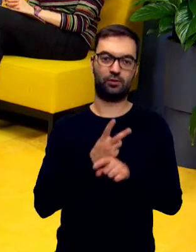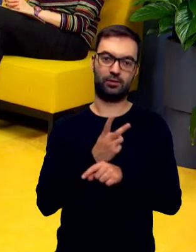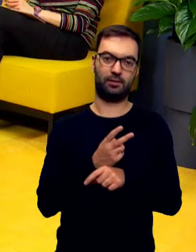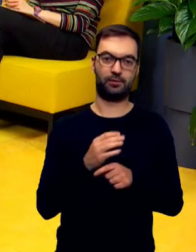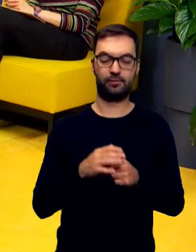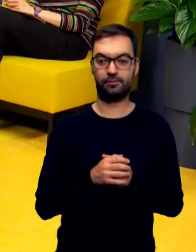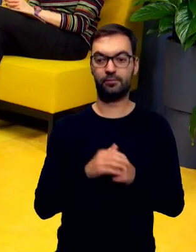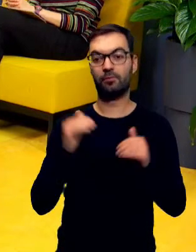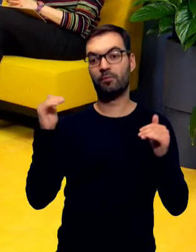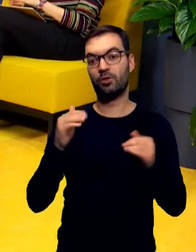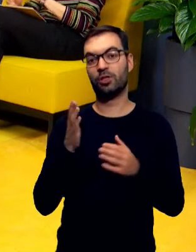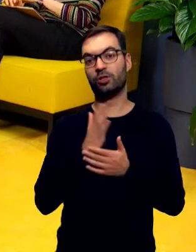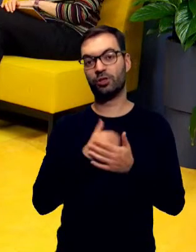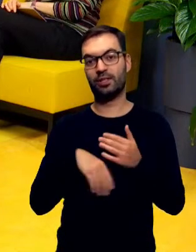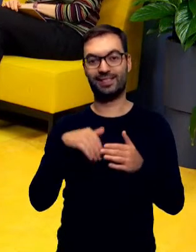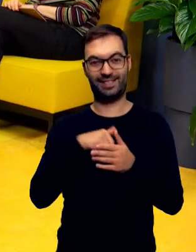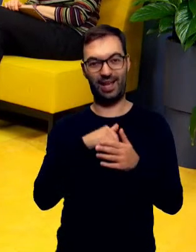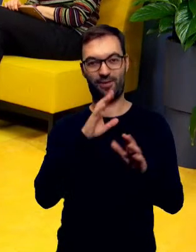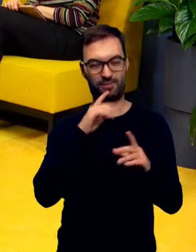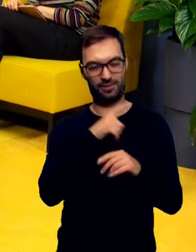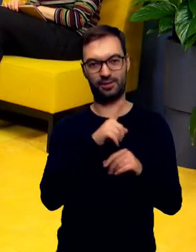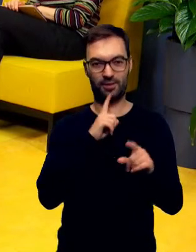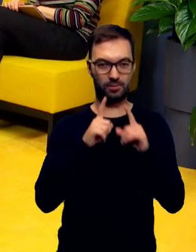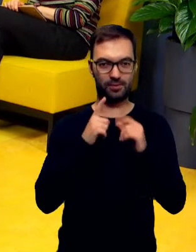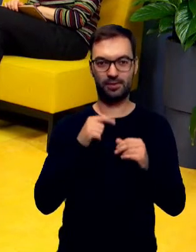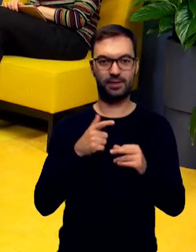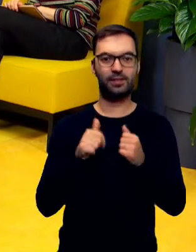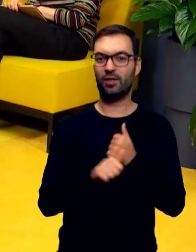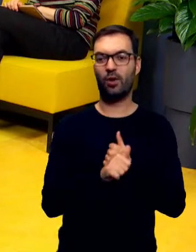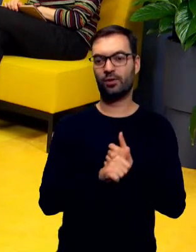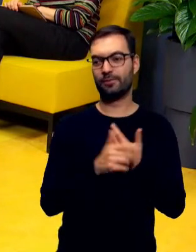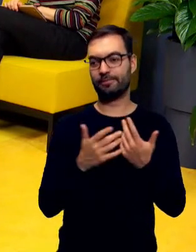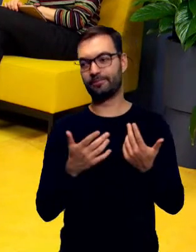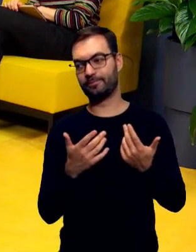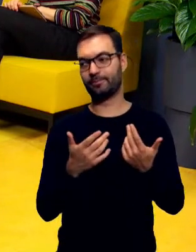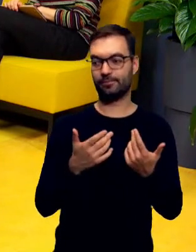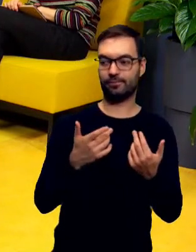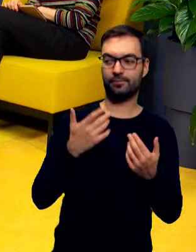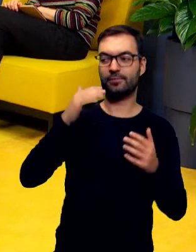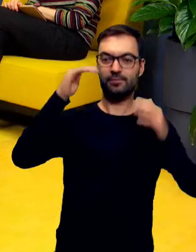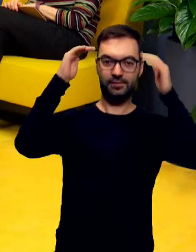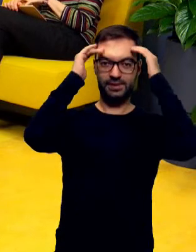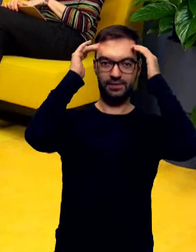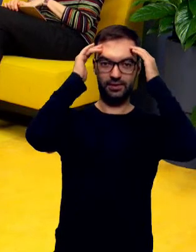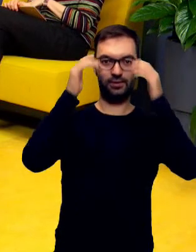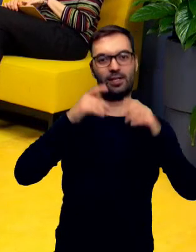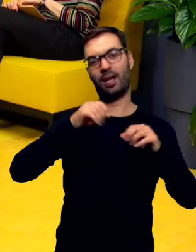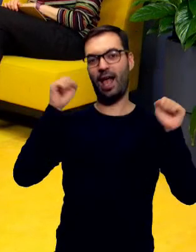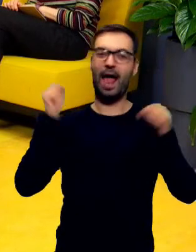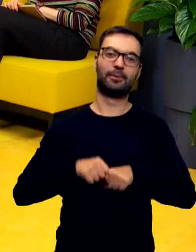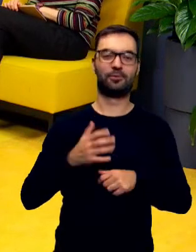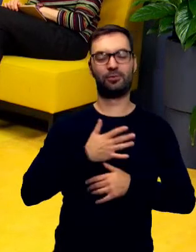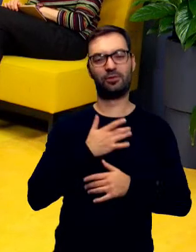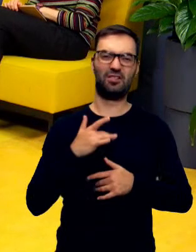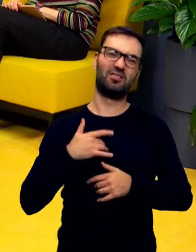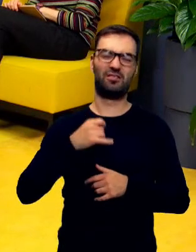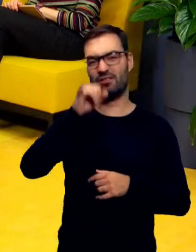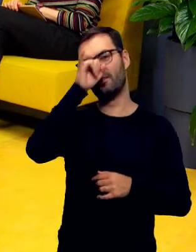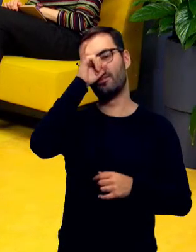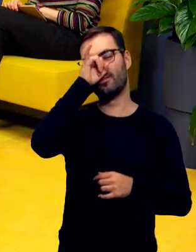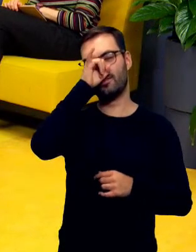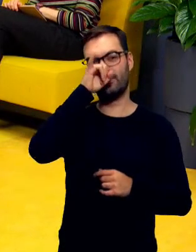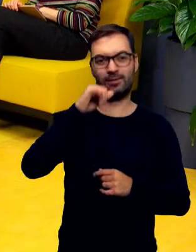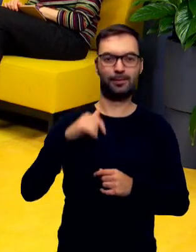dostępne. I być może część z tych zachowań, o których tu rozmawiamy, nie wynika z takiego świadomego, dość bezczelnego poczucia,